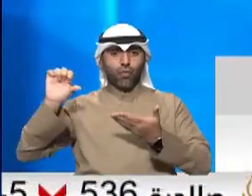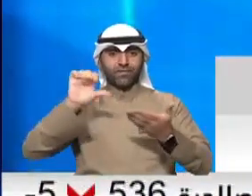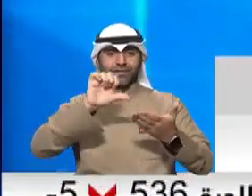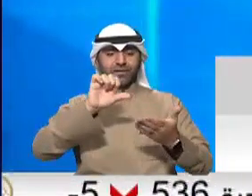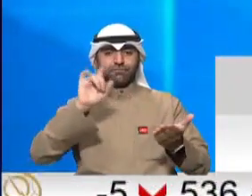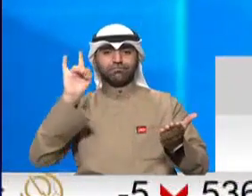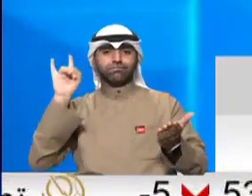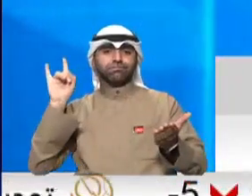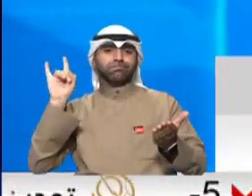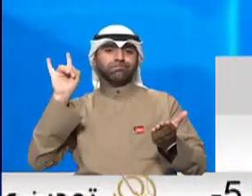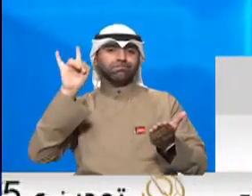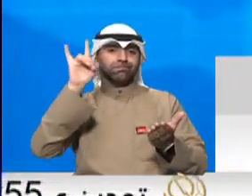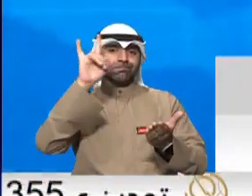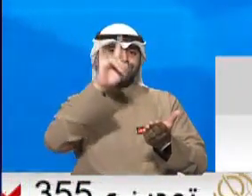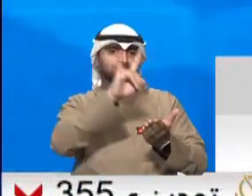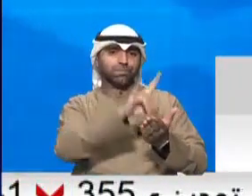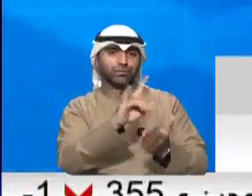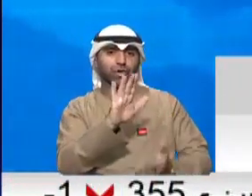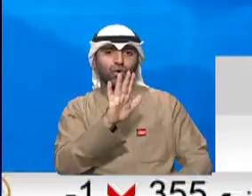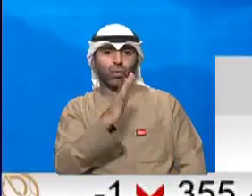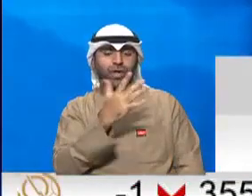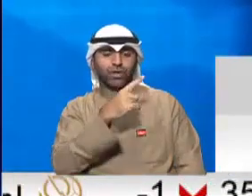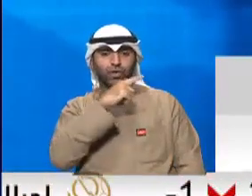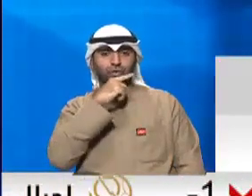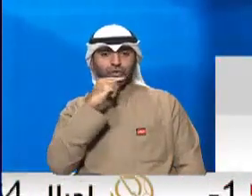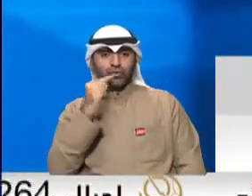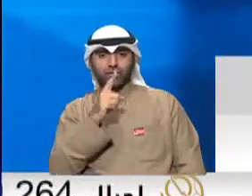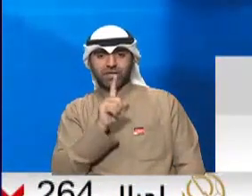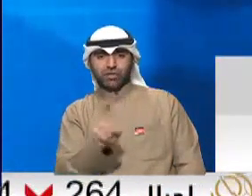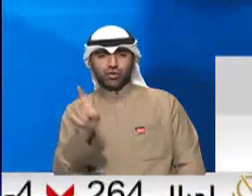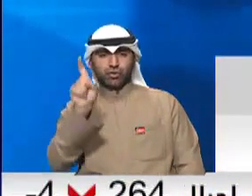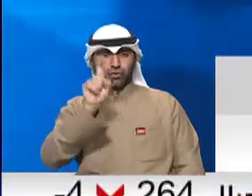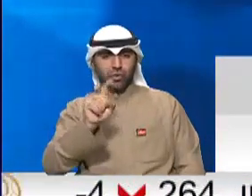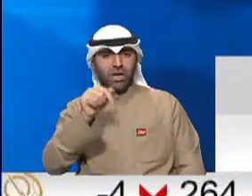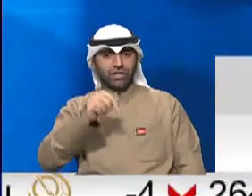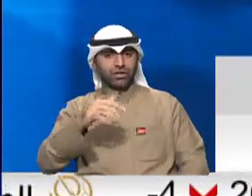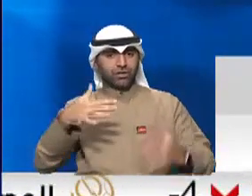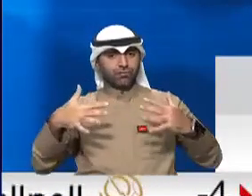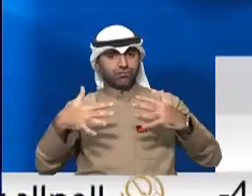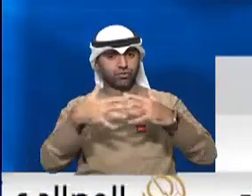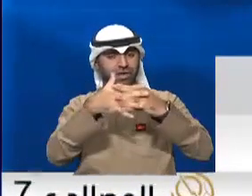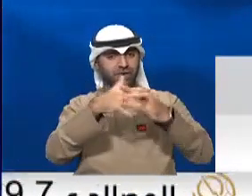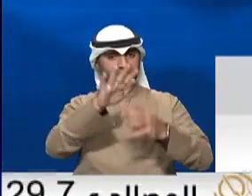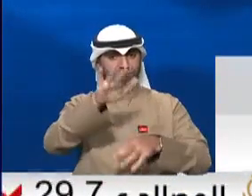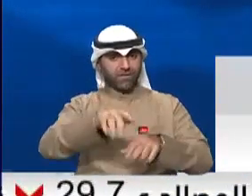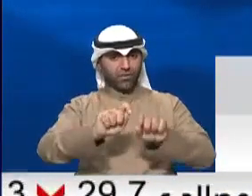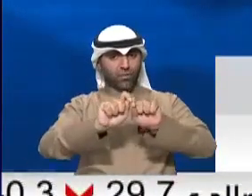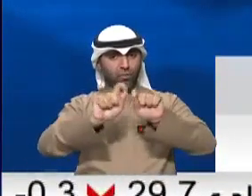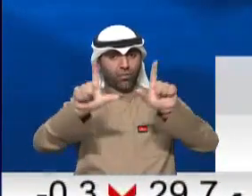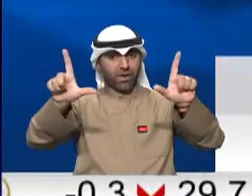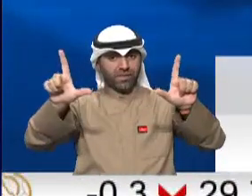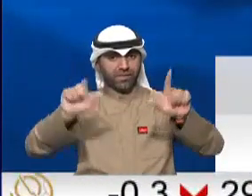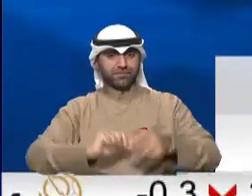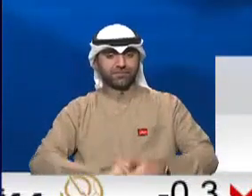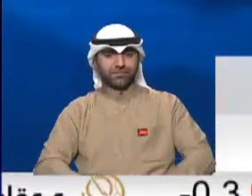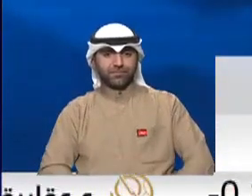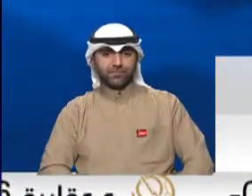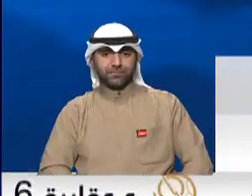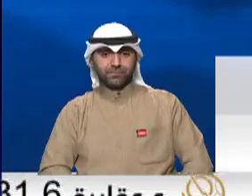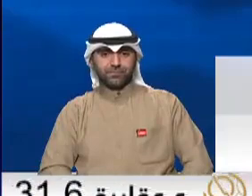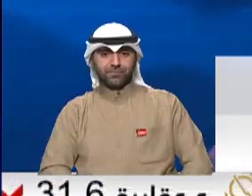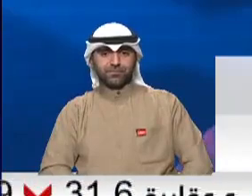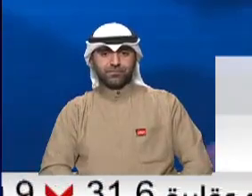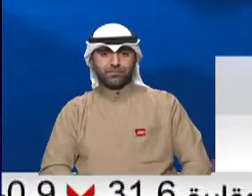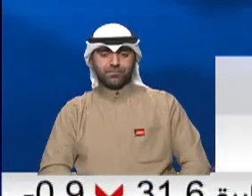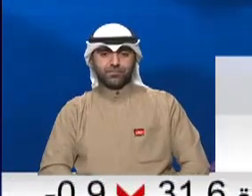ضرورة تعزيز عالم متعدد الأقطاب، كيف قرأت تلك التصريحات؟